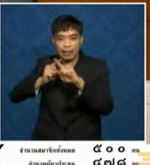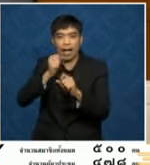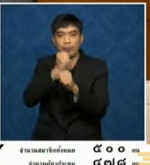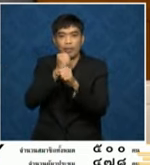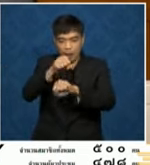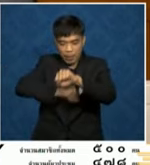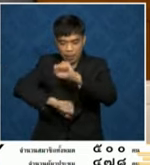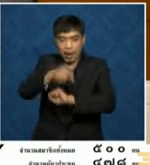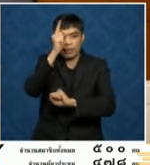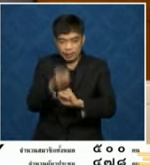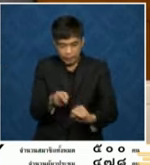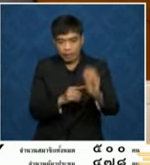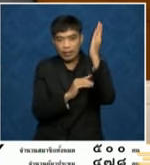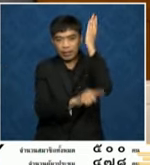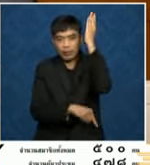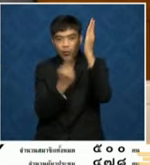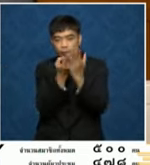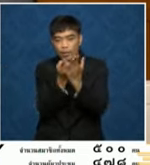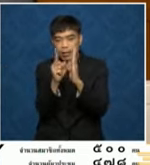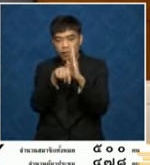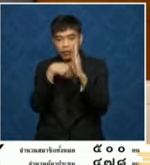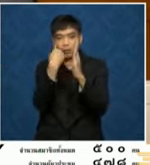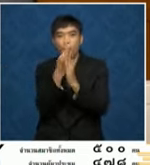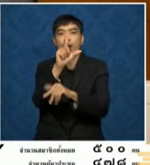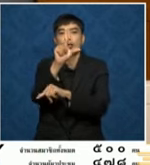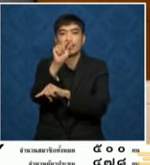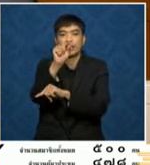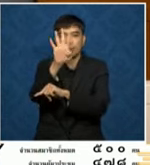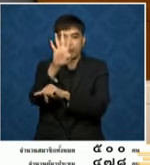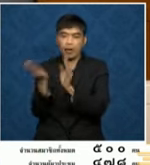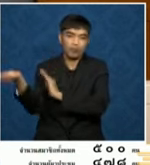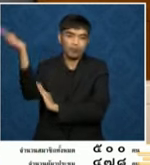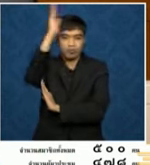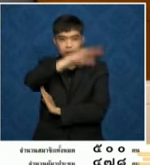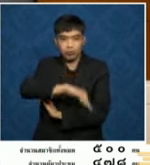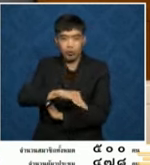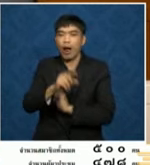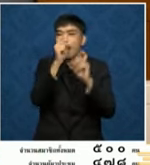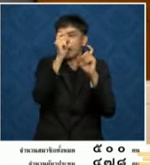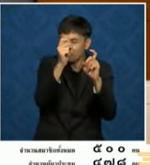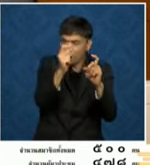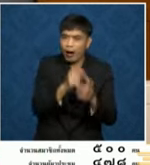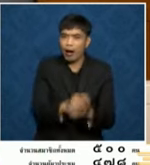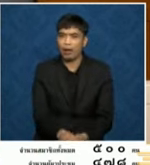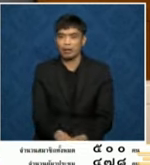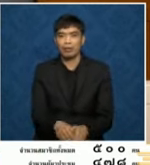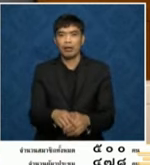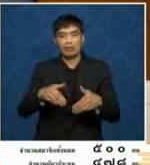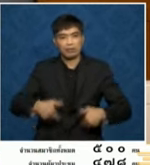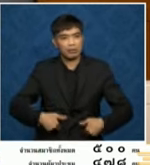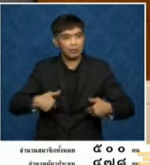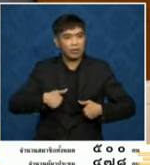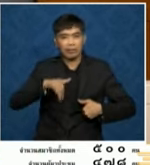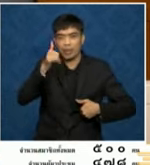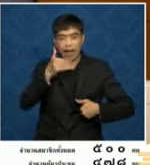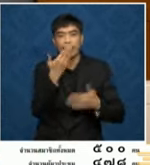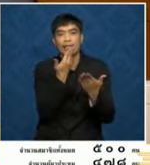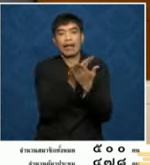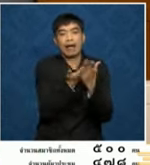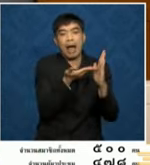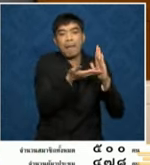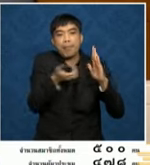ผนและคำสั่งยุทธการตลอด24ชั่วโมงนะครับภายใต้สถานการณ์ที่มีความเสี่ยงและอันตรายจึงต้องเบิกค่าตอบแทนพิเศษตามสิท